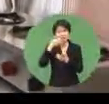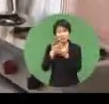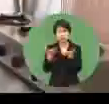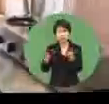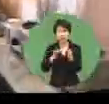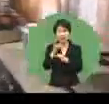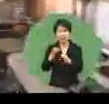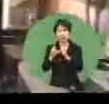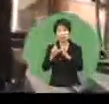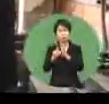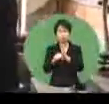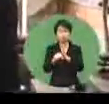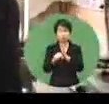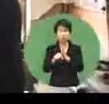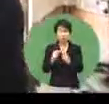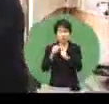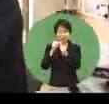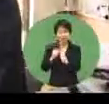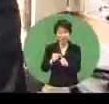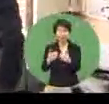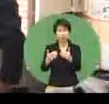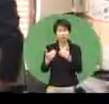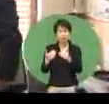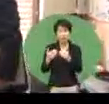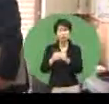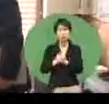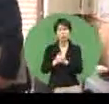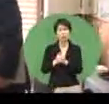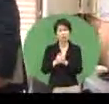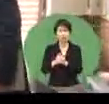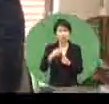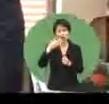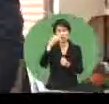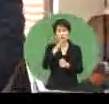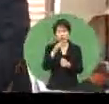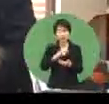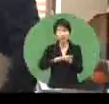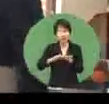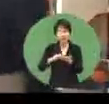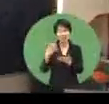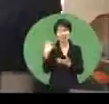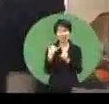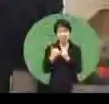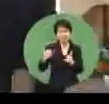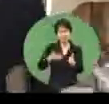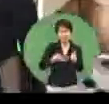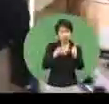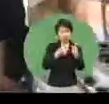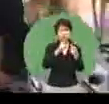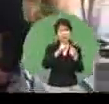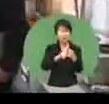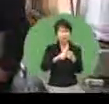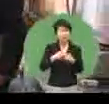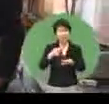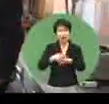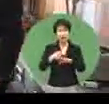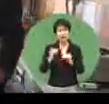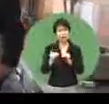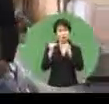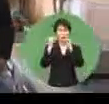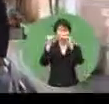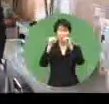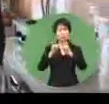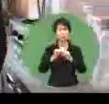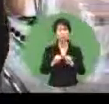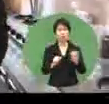営業する際設置が義務付けられている食品衛生責任者の養成や資質の向上を図ってい